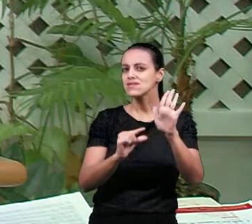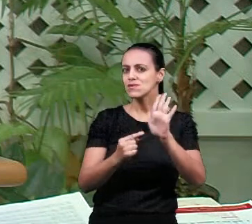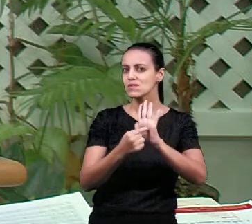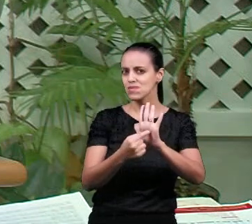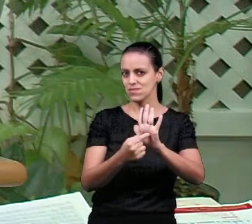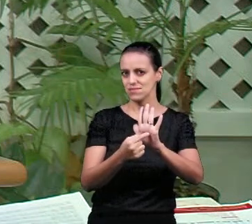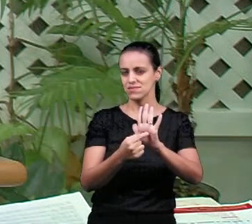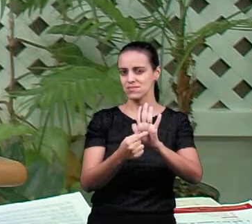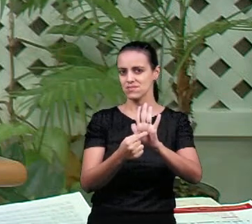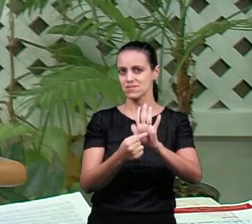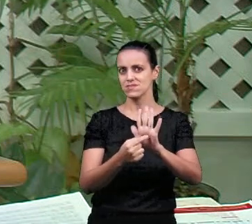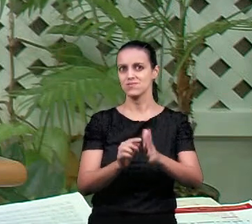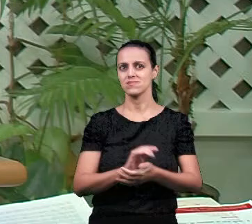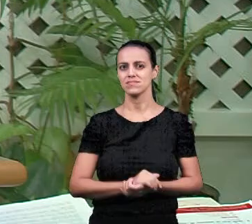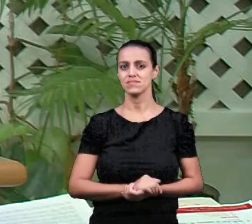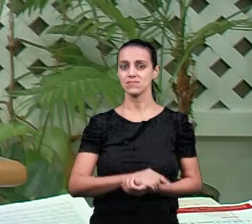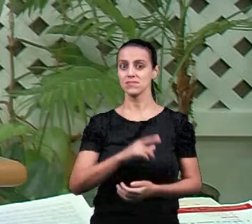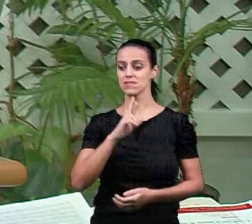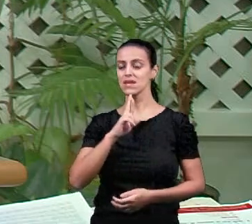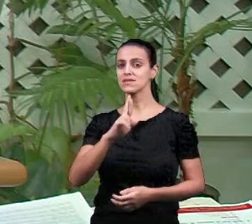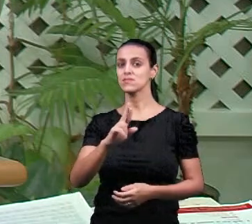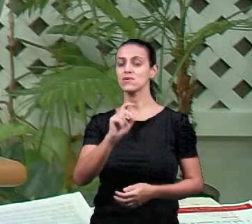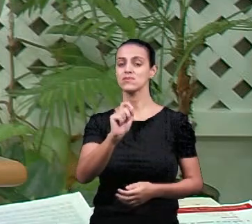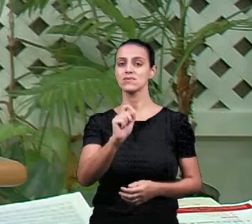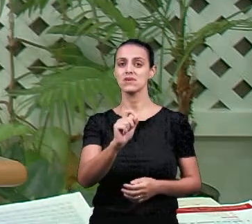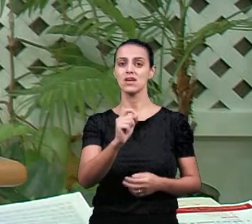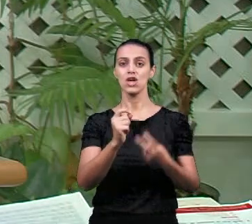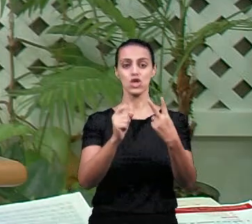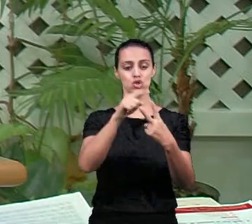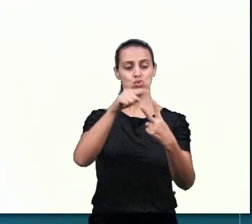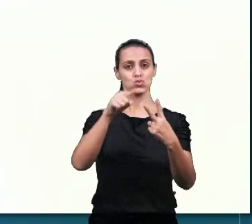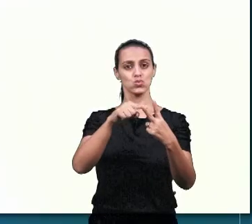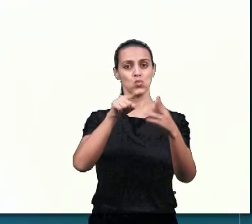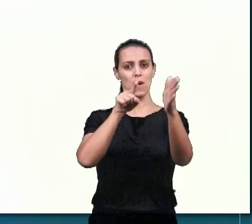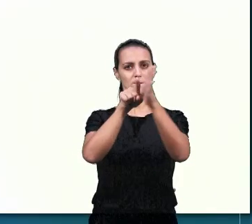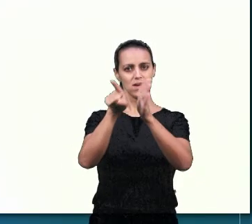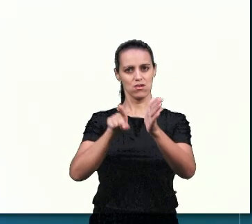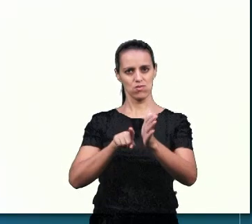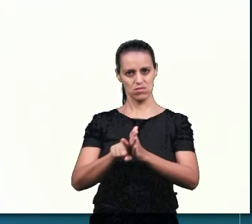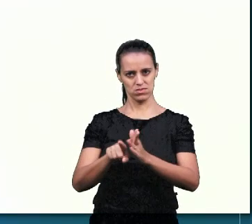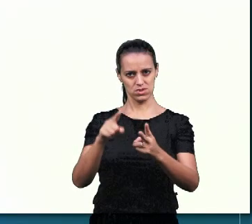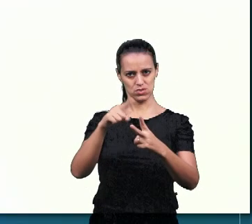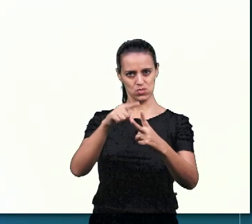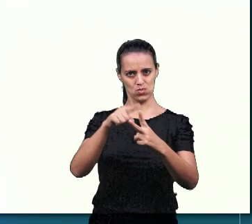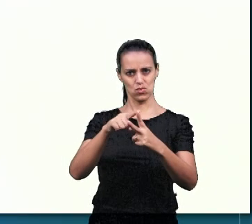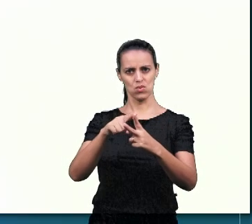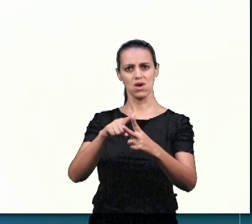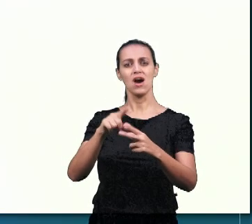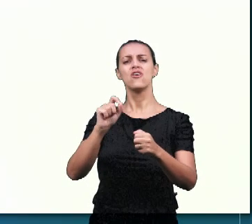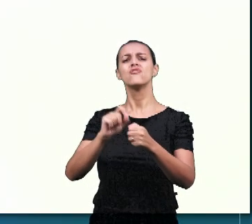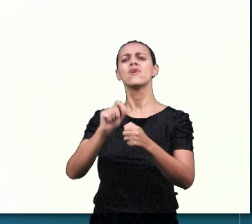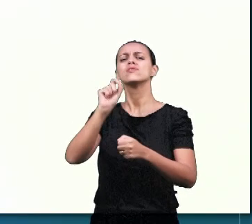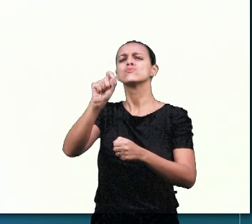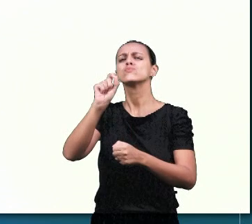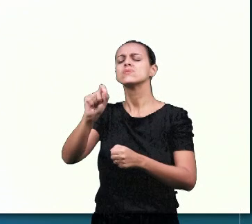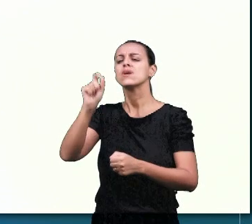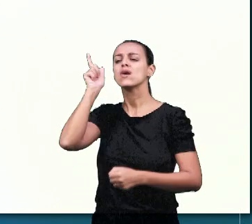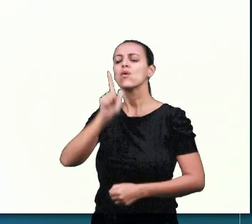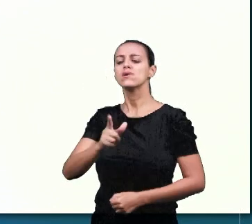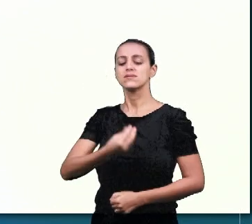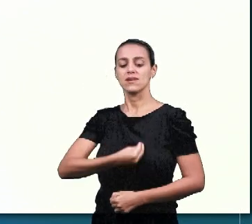avons une réponse. Deux questions. Et qu'est-ce que je dois faire pour hériter la vie éternelle? Notez